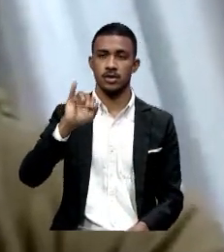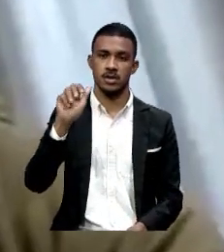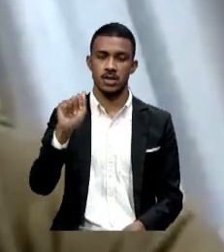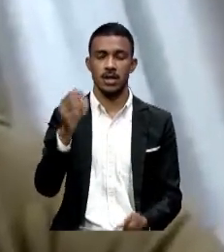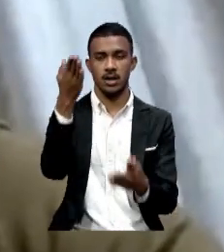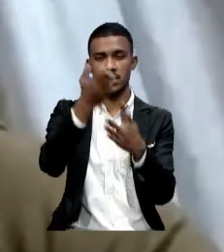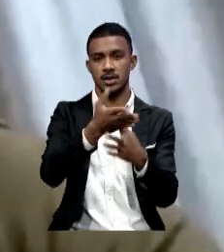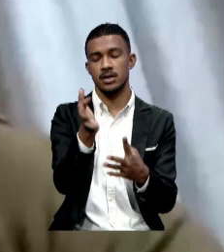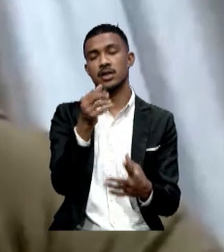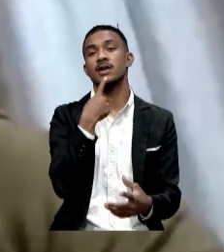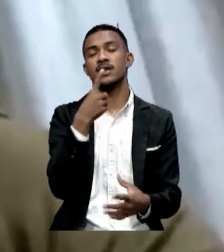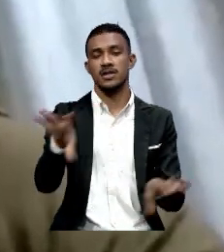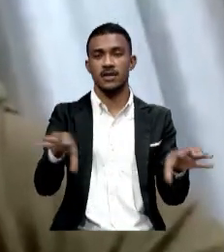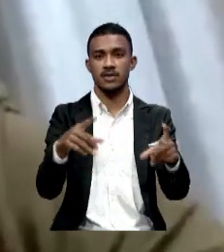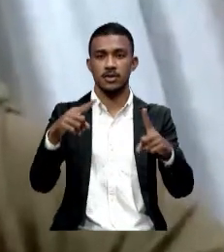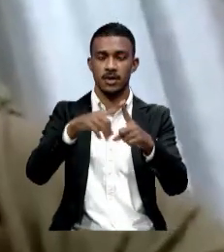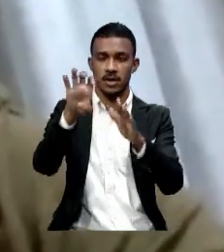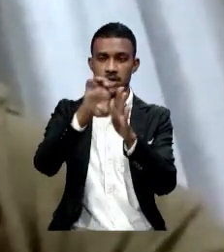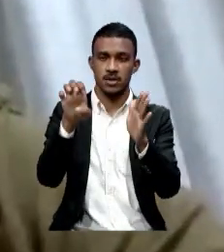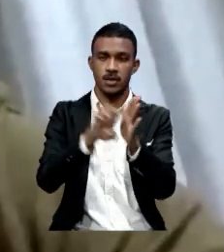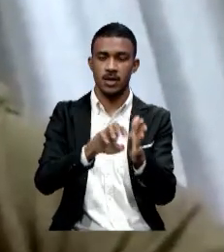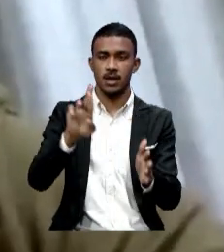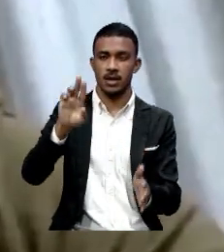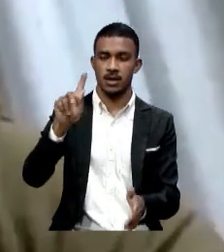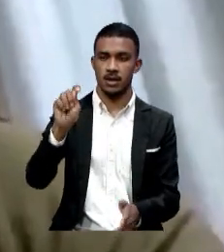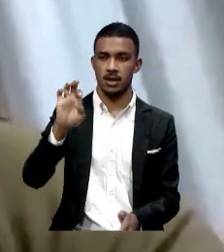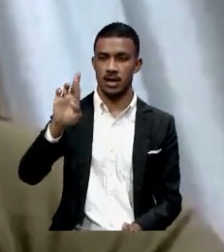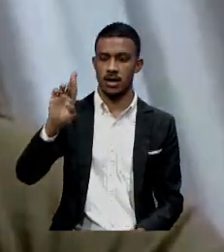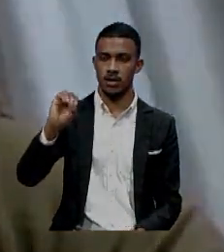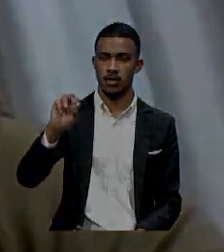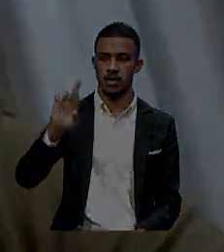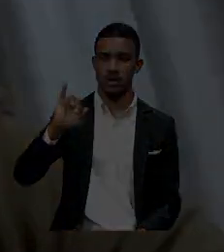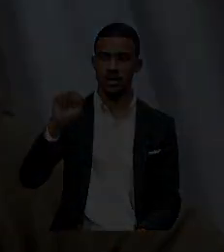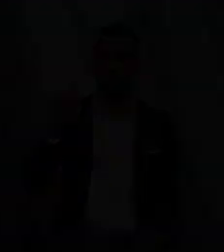hatete em sira nebe serviço ba estado terrorista, la bele autoriza tama iha Europa.